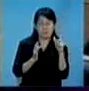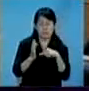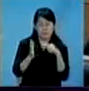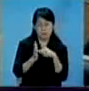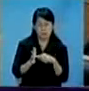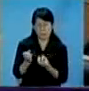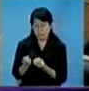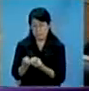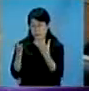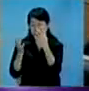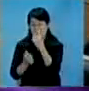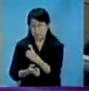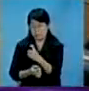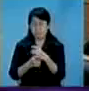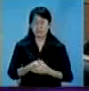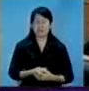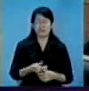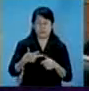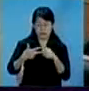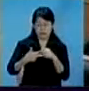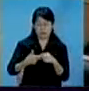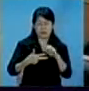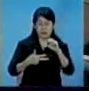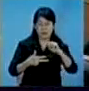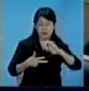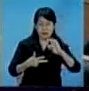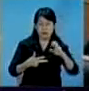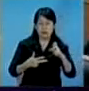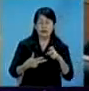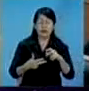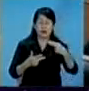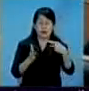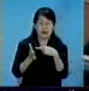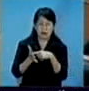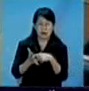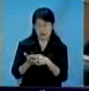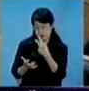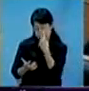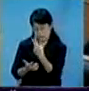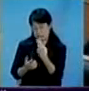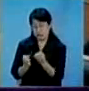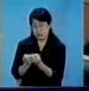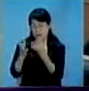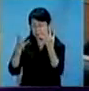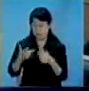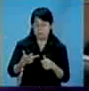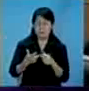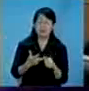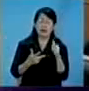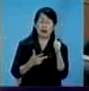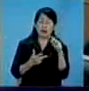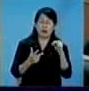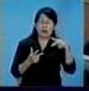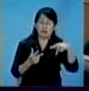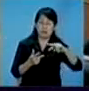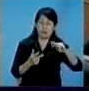ครับพลสิงหาอ่อนทรงนี่ผมได้เห็นครับระเบิดครับพลอนุพงษ์หอมมาลีผมได้เห็นกับ